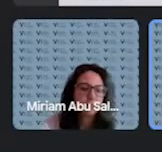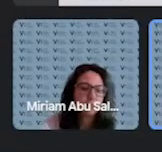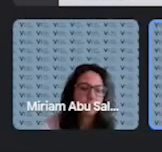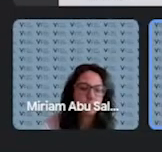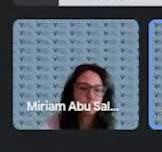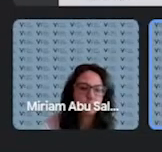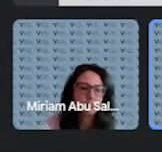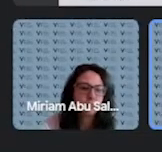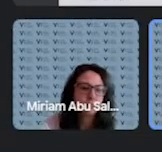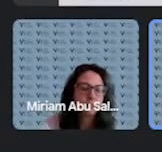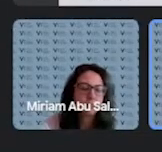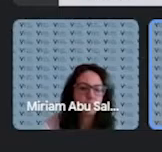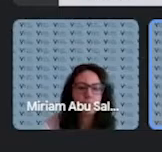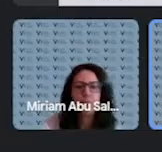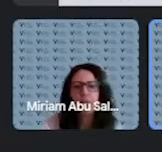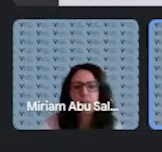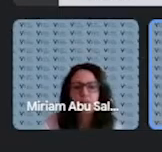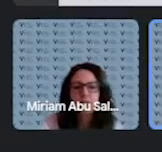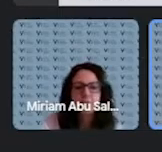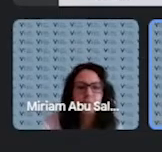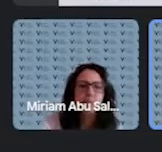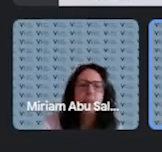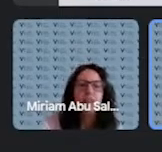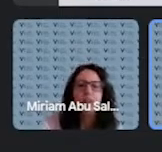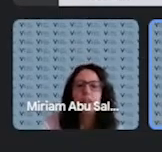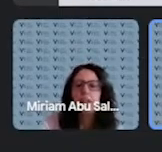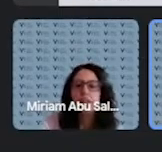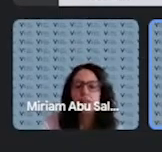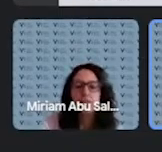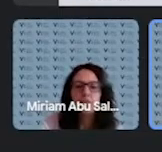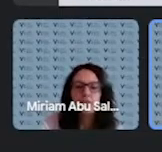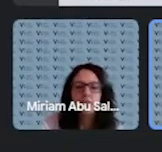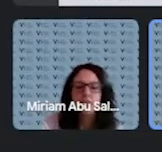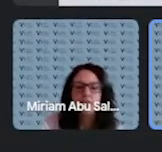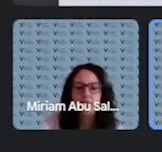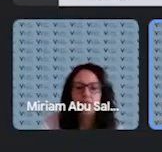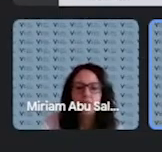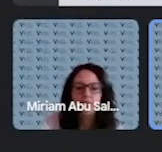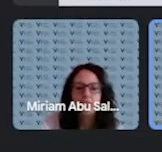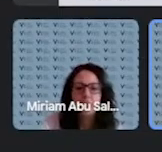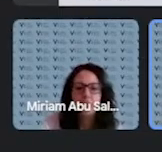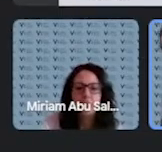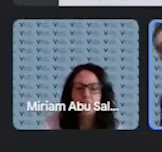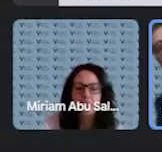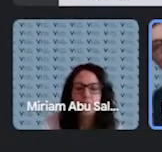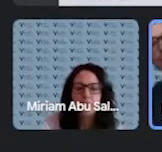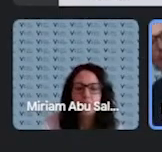La formazione, Miriam, spendiamo qualche parola anche